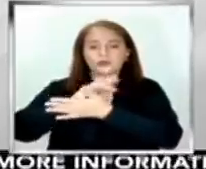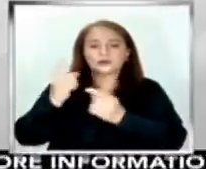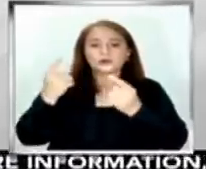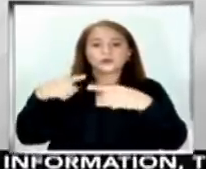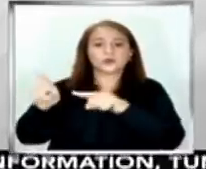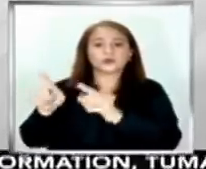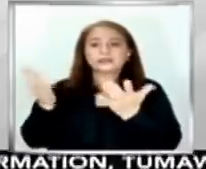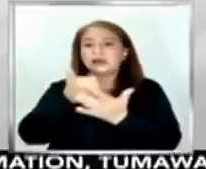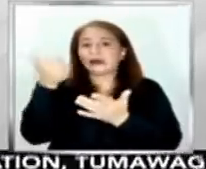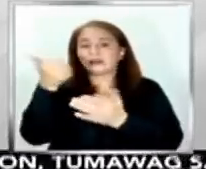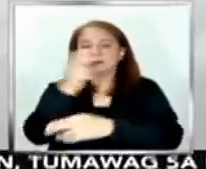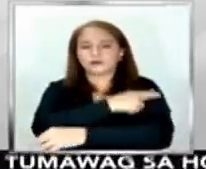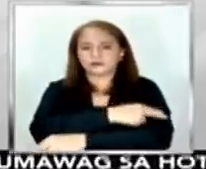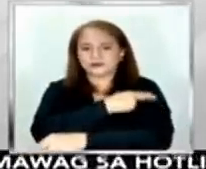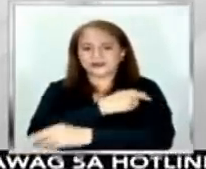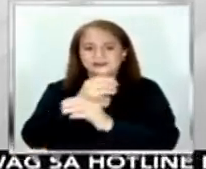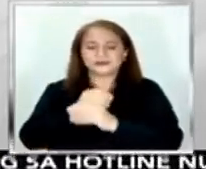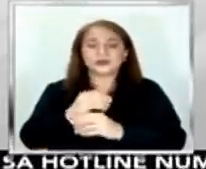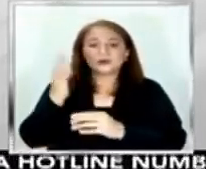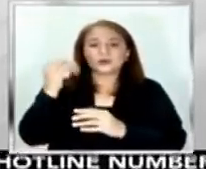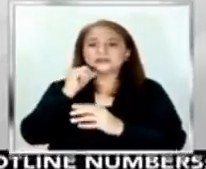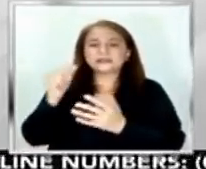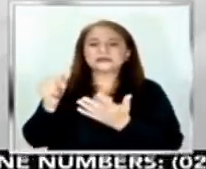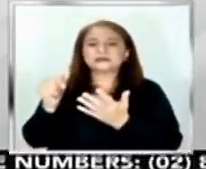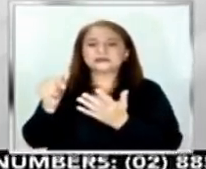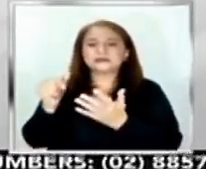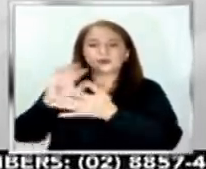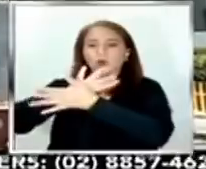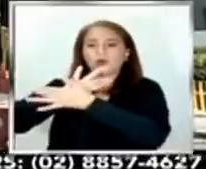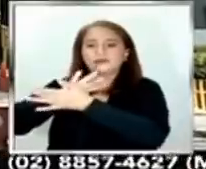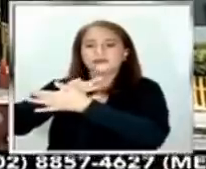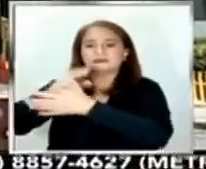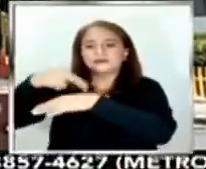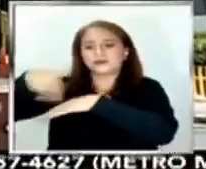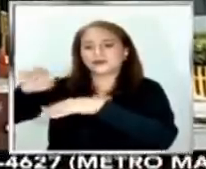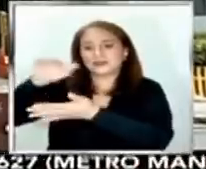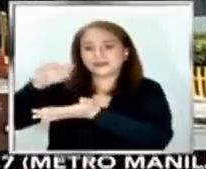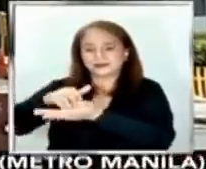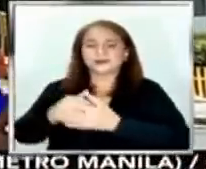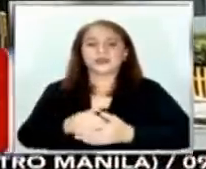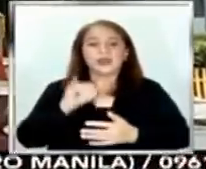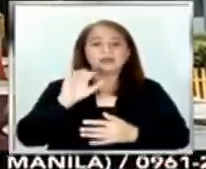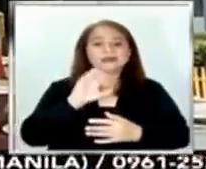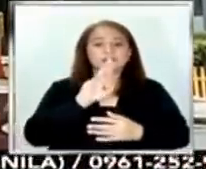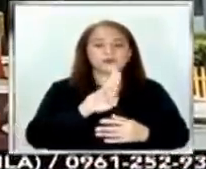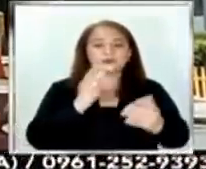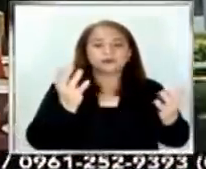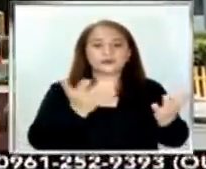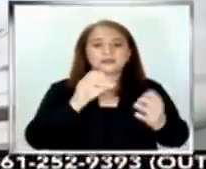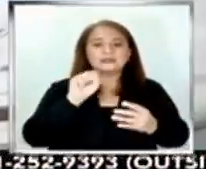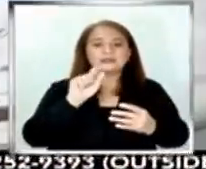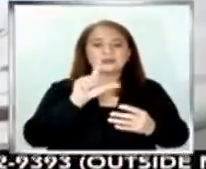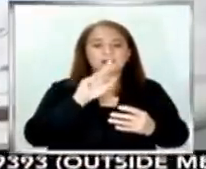ibang ospital na total hindi naman po sila mga COVID referral center. Ang ICU facilities naman ng St. Luke's Medical